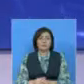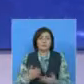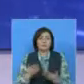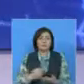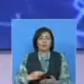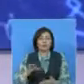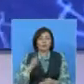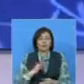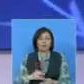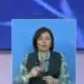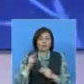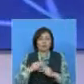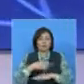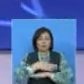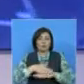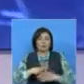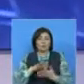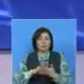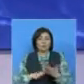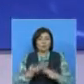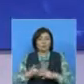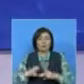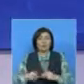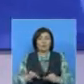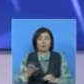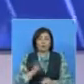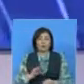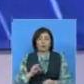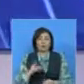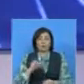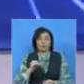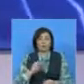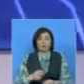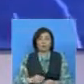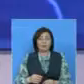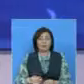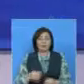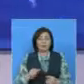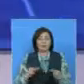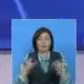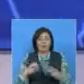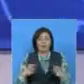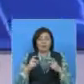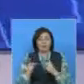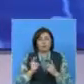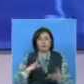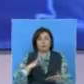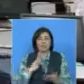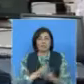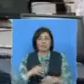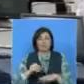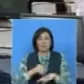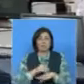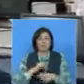Биыл өңірде жол салу жөндеу жұмысы жалғасады. Бұл туралы облыстық мәслихаттағы тұрақты комиссияның отырысында айтылды. Қала әкімі Асхат